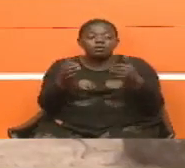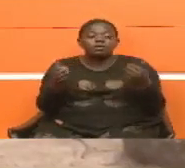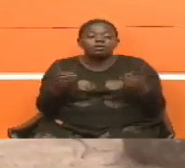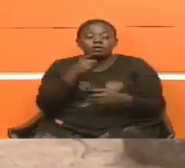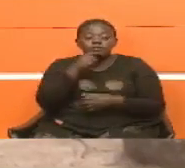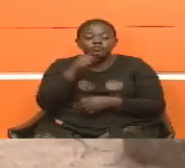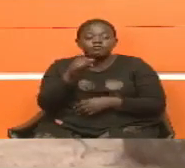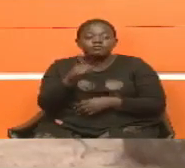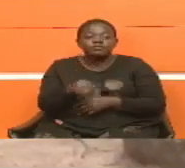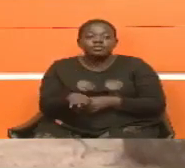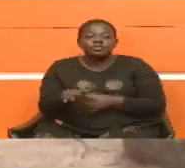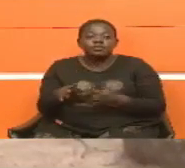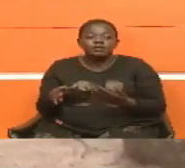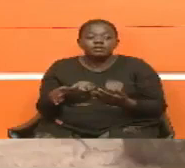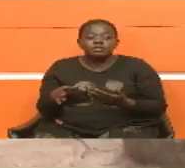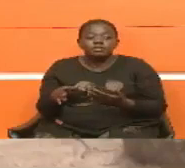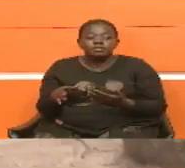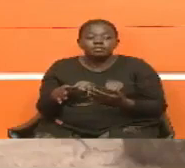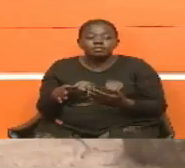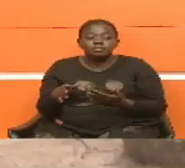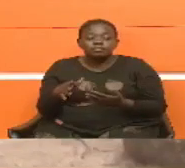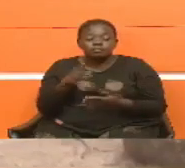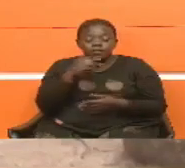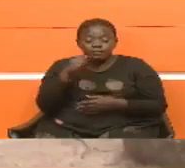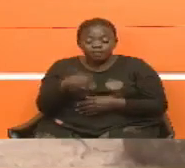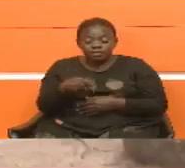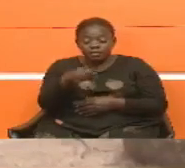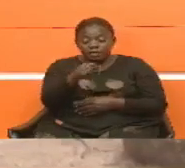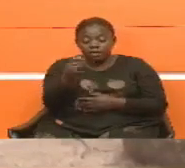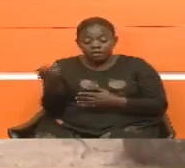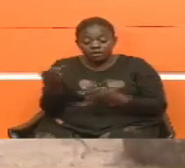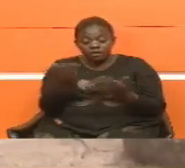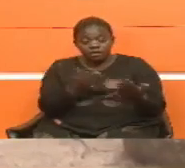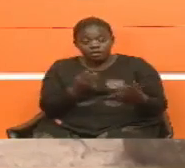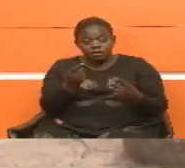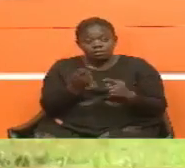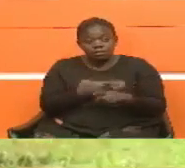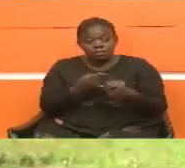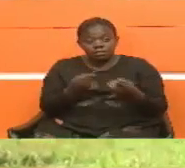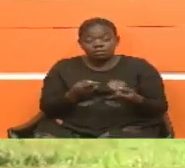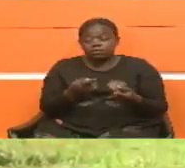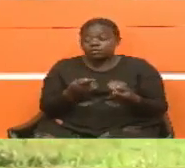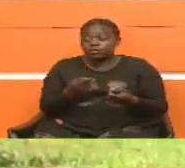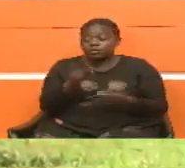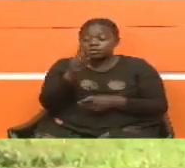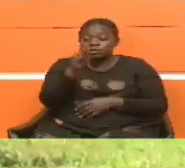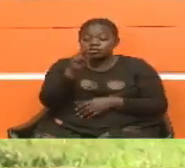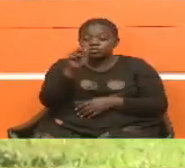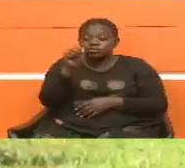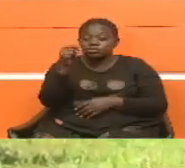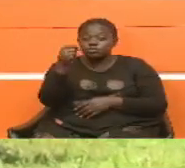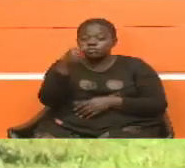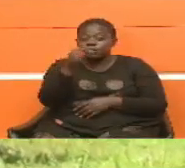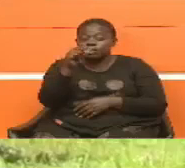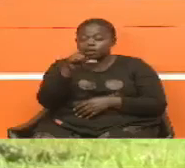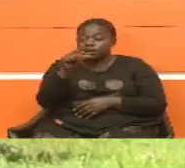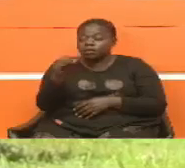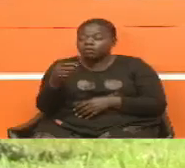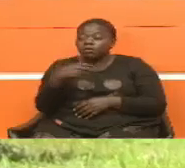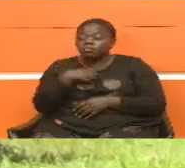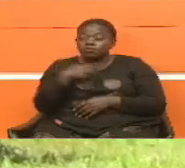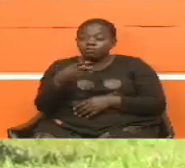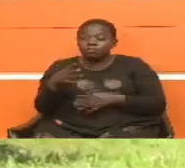taata waabwe Ssezaalange yamusenza n'amuleeta kuno kumujja ekidugala. Kyokka ku lukumulwasimu omugagga ono